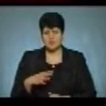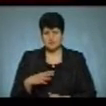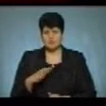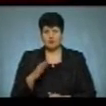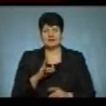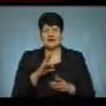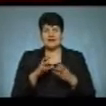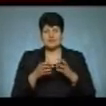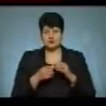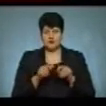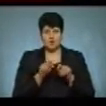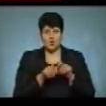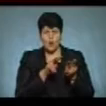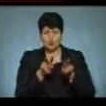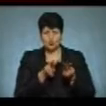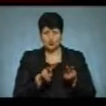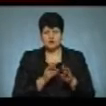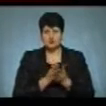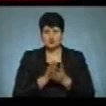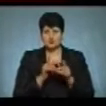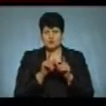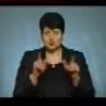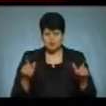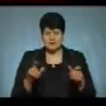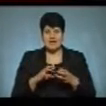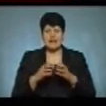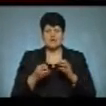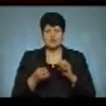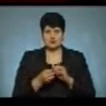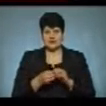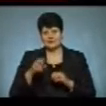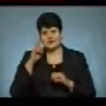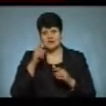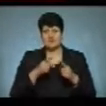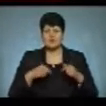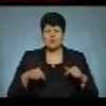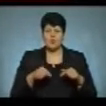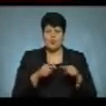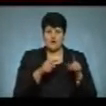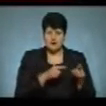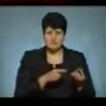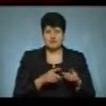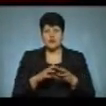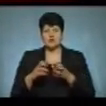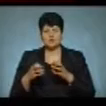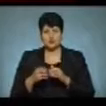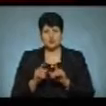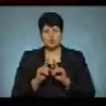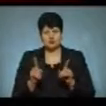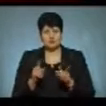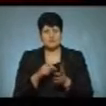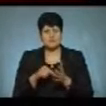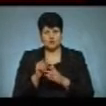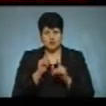Ми чекаємо на результат контролюючих служб, ми чекаємо на результат державних органів, на результат особливо від міської